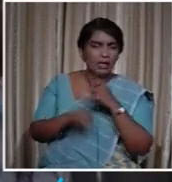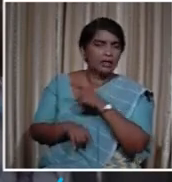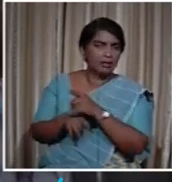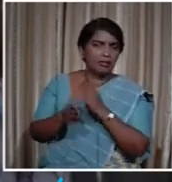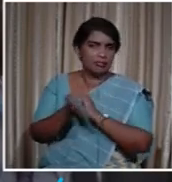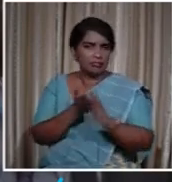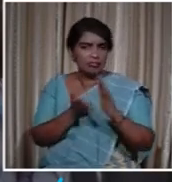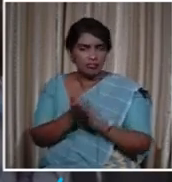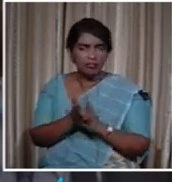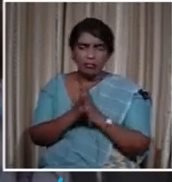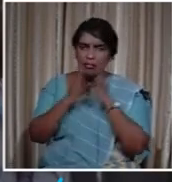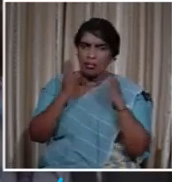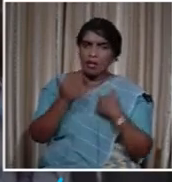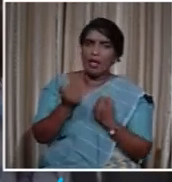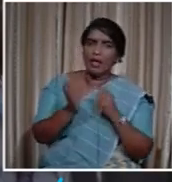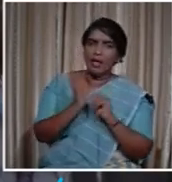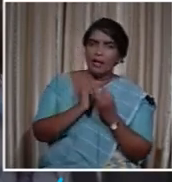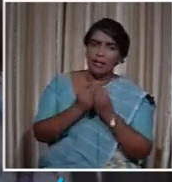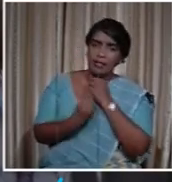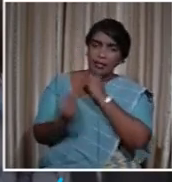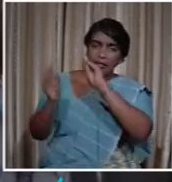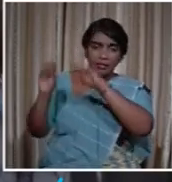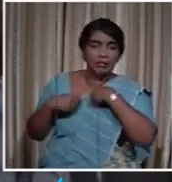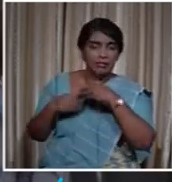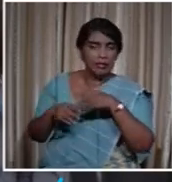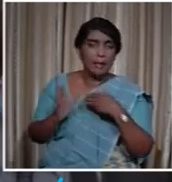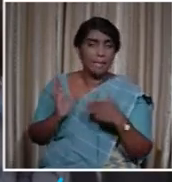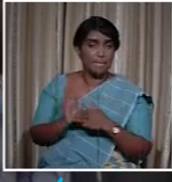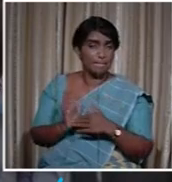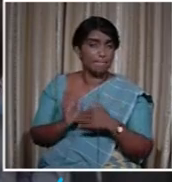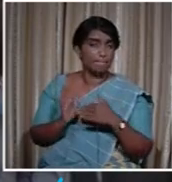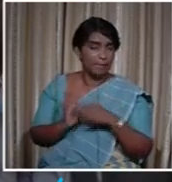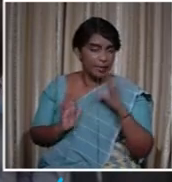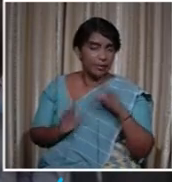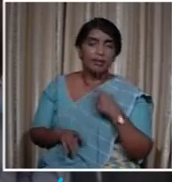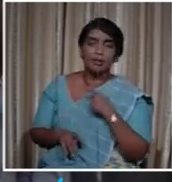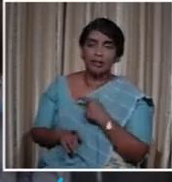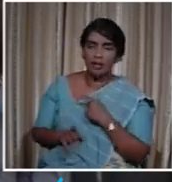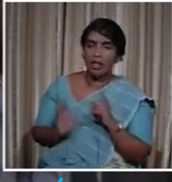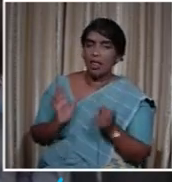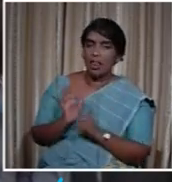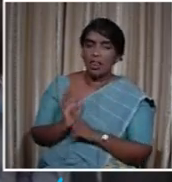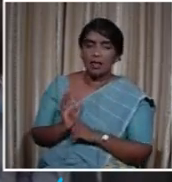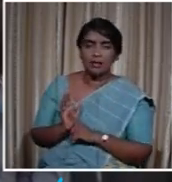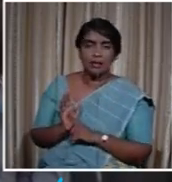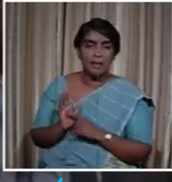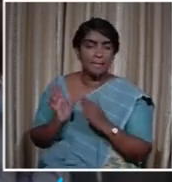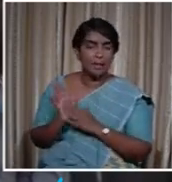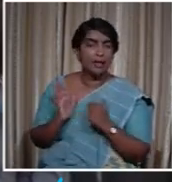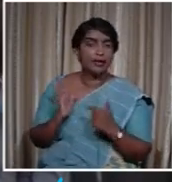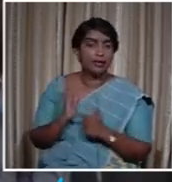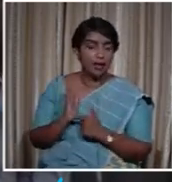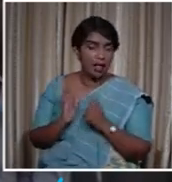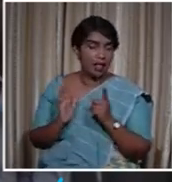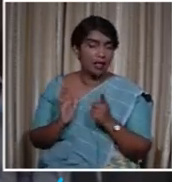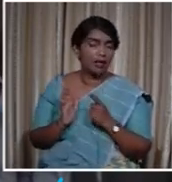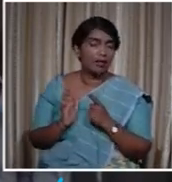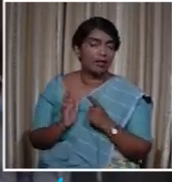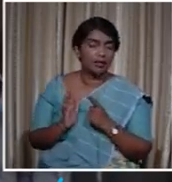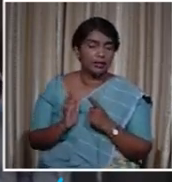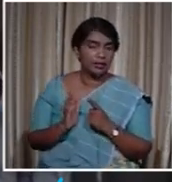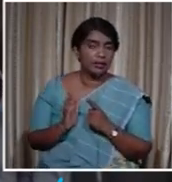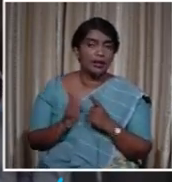வாங்குகிறது, 3000 மில்லியன் டாலரை வாங்குகிறது, 500,000 மெட்ரிக் டன் வரையான எரிபொருட்களை வாங்குகிறது, ஒரு மானிய அடிப்படையில்